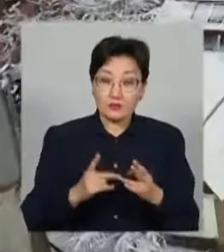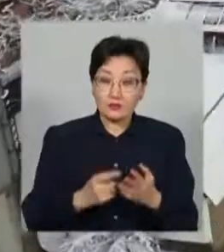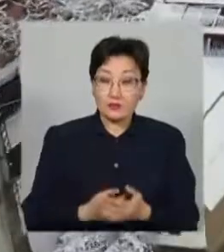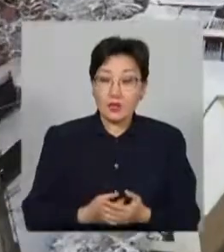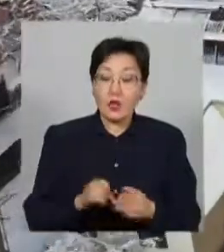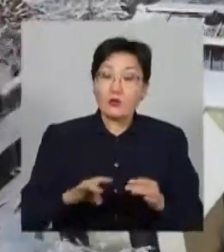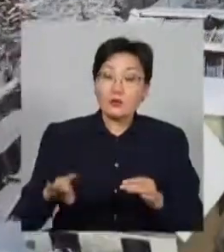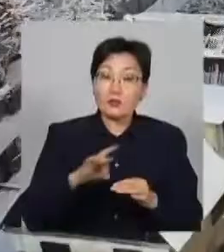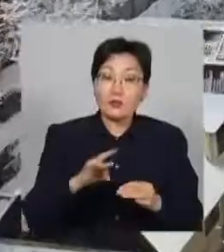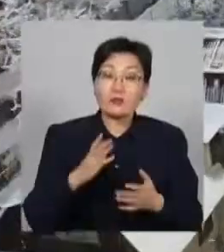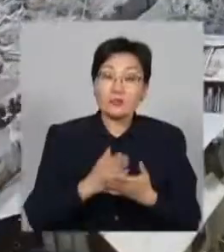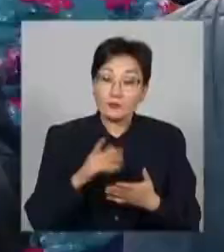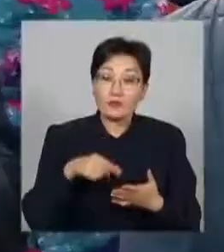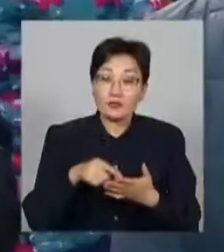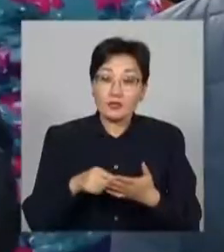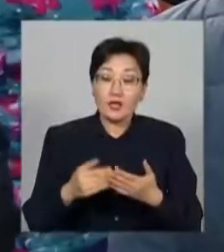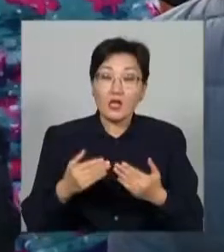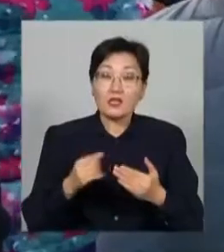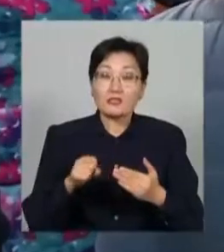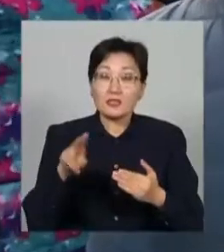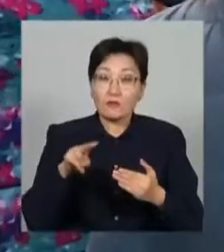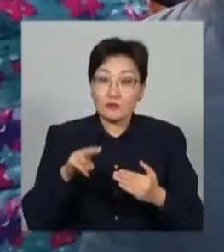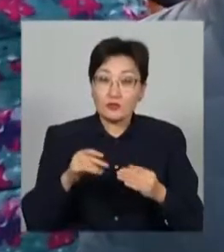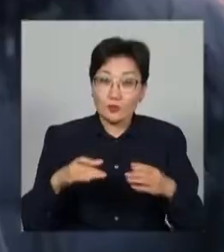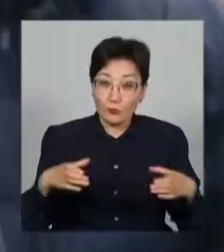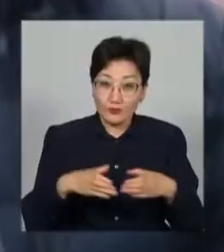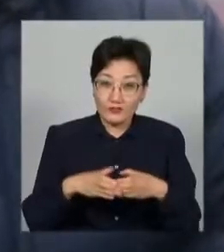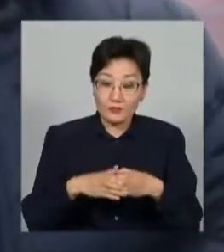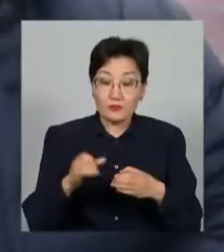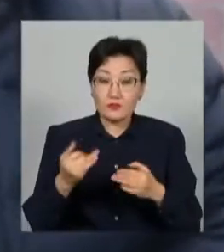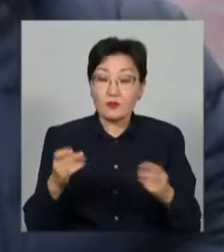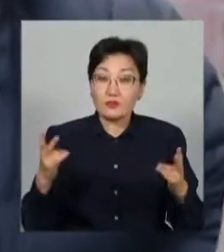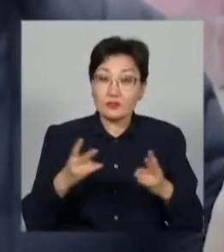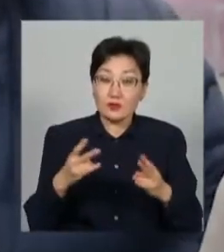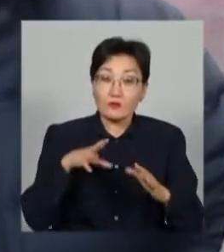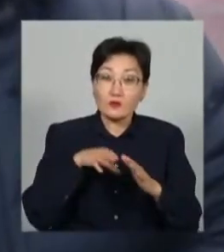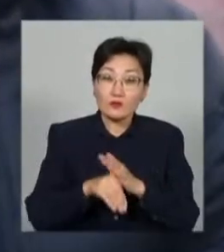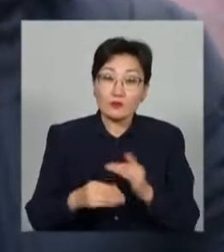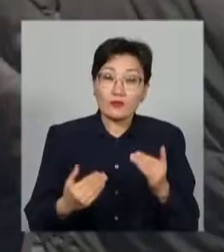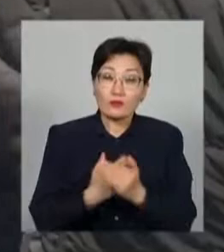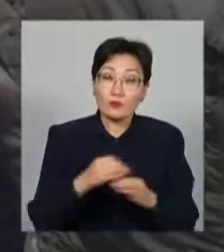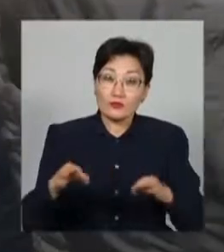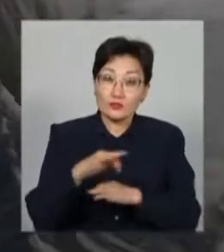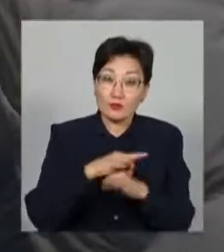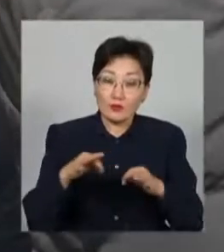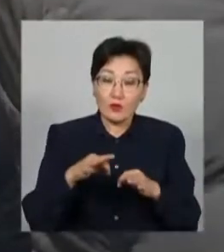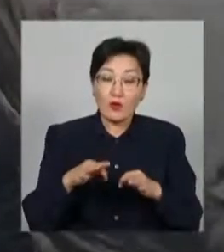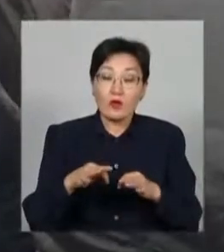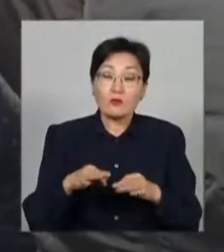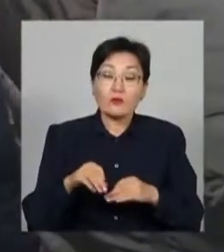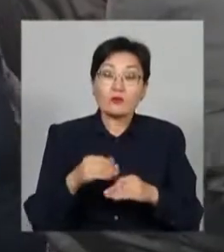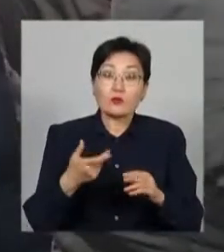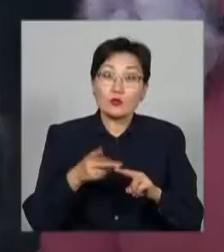В районе остро стоит вопрос садоводческих обществ. По словам Ербулата Досаева, необходимо внести в новый проект неучтенные